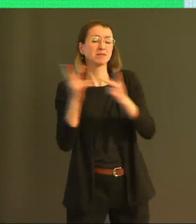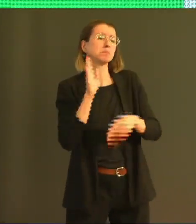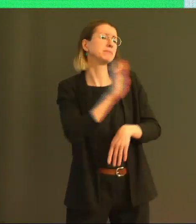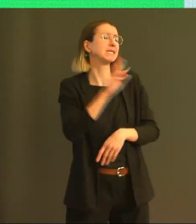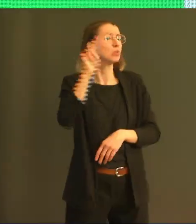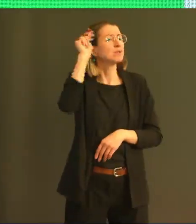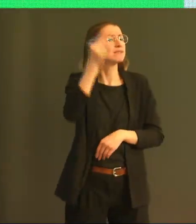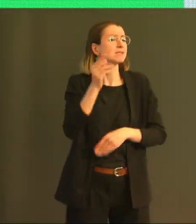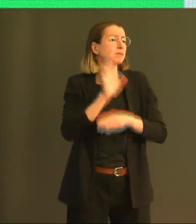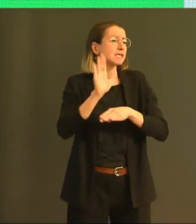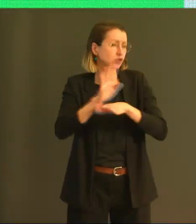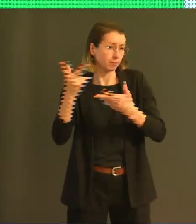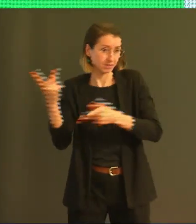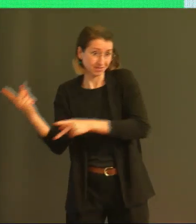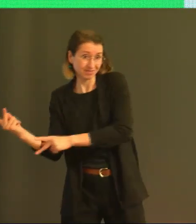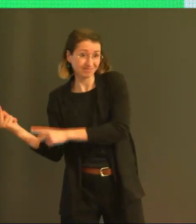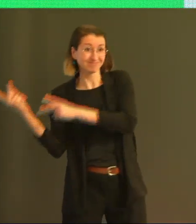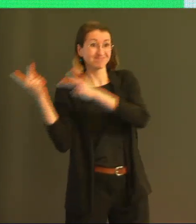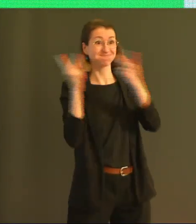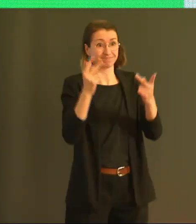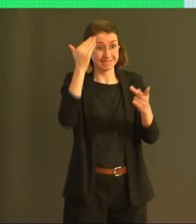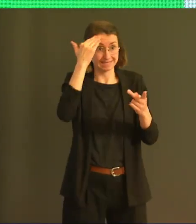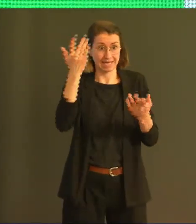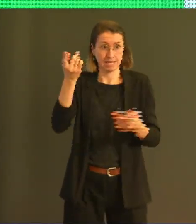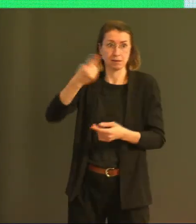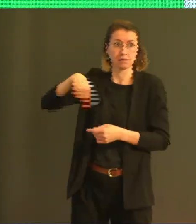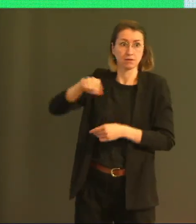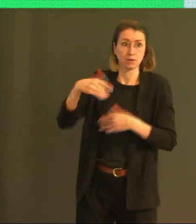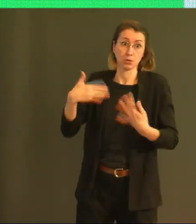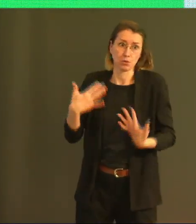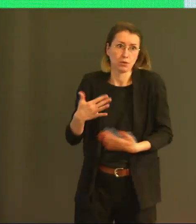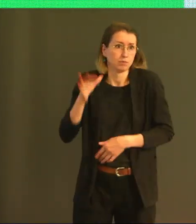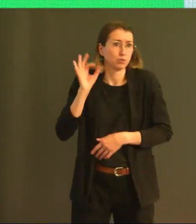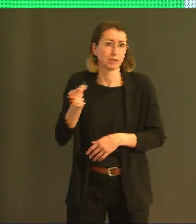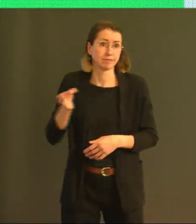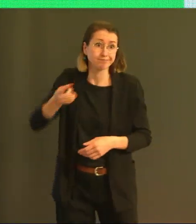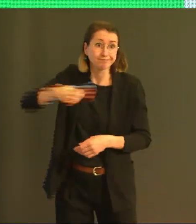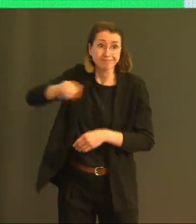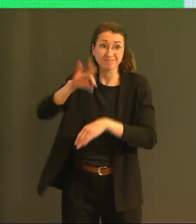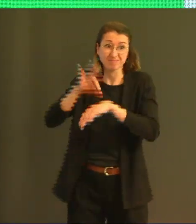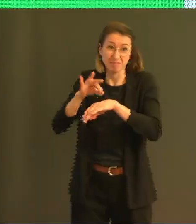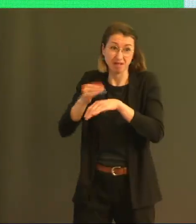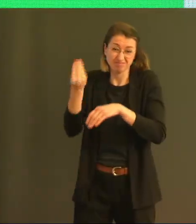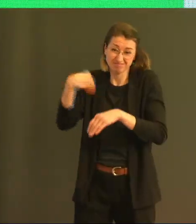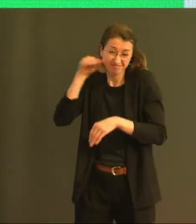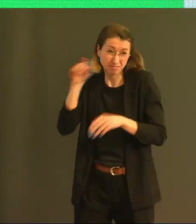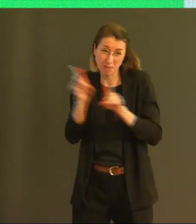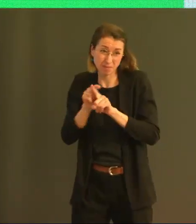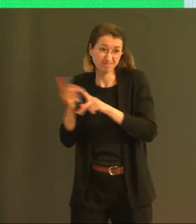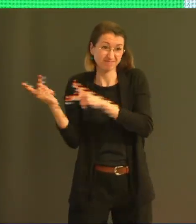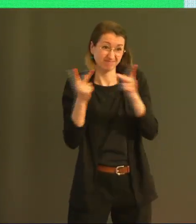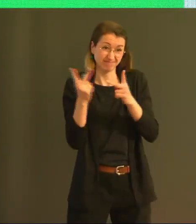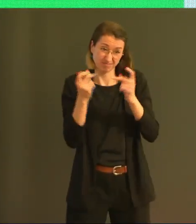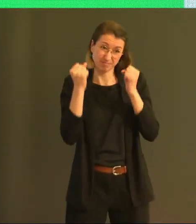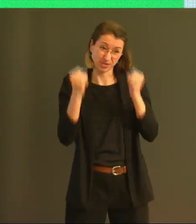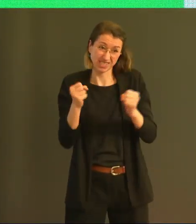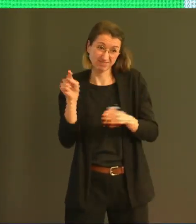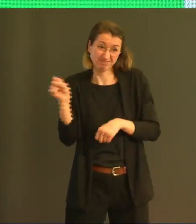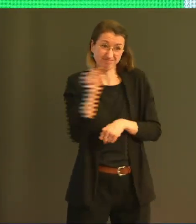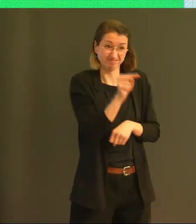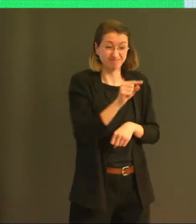dans ce genre de transfert la mortalité est importante et donc ces patients peuvent présenter une surmortalité est lié intrinsèquement à la